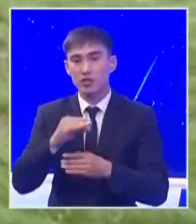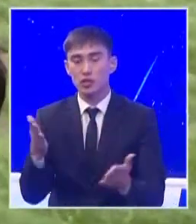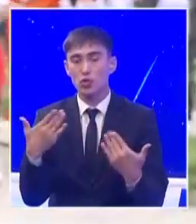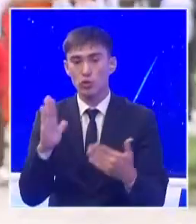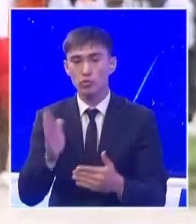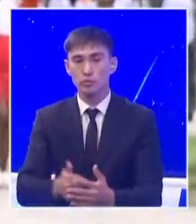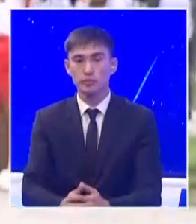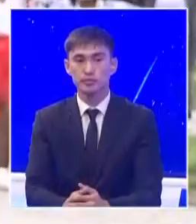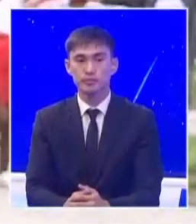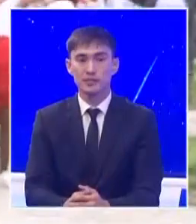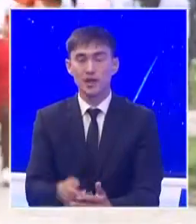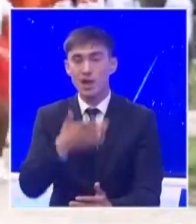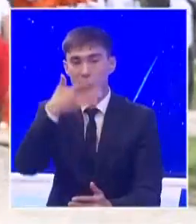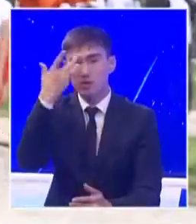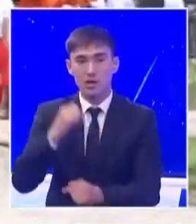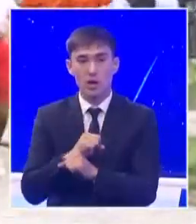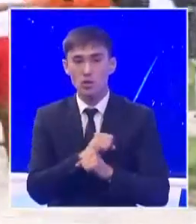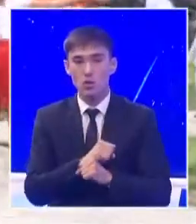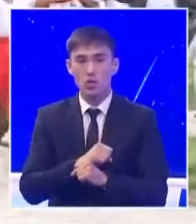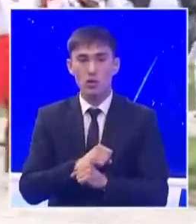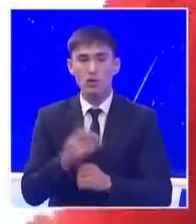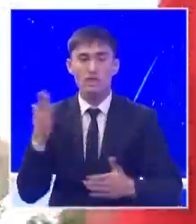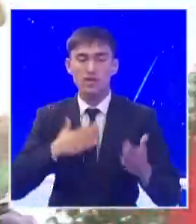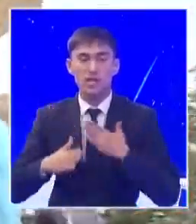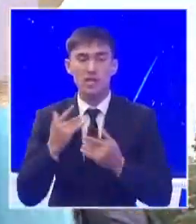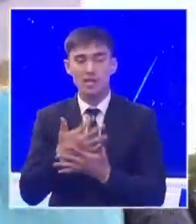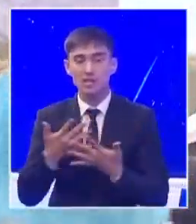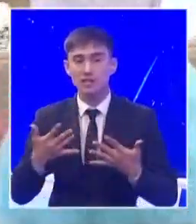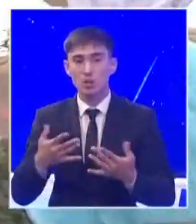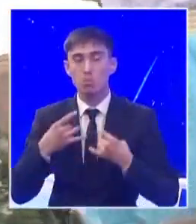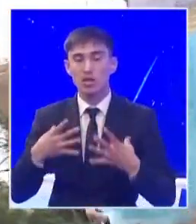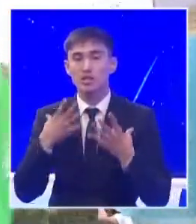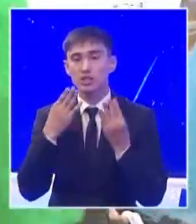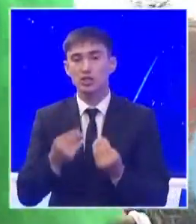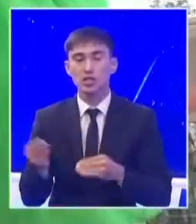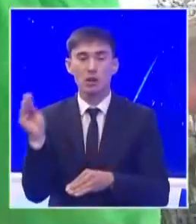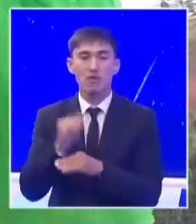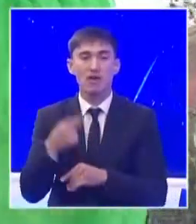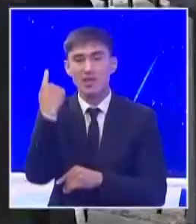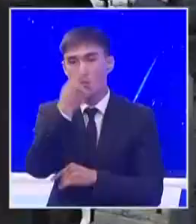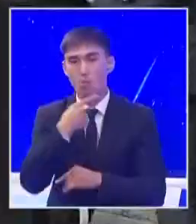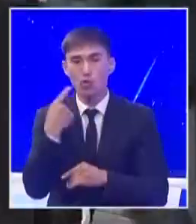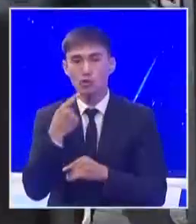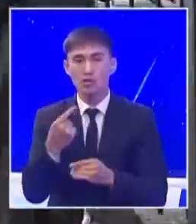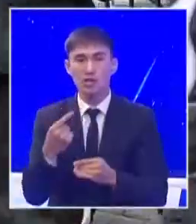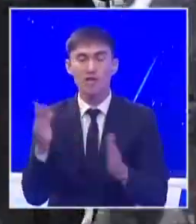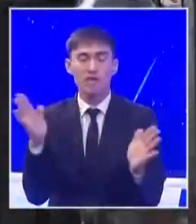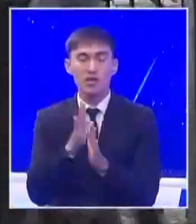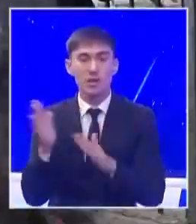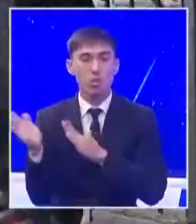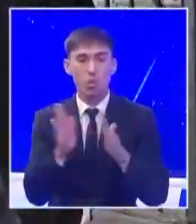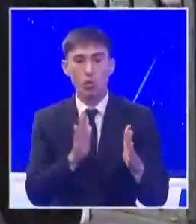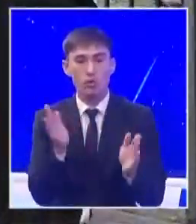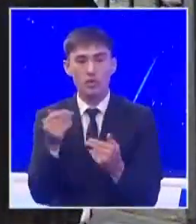отдых. Летние каникулы – пора веселья и развлечений. А праздничный день добавляет эмоций. И даже ветреная погода